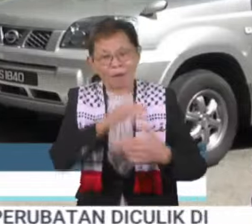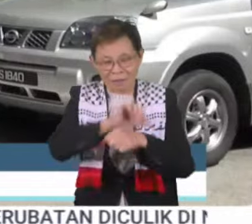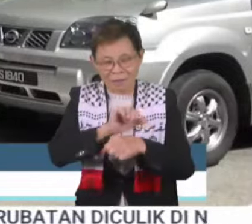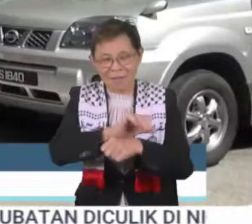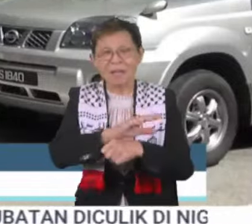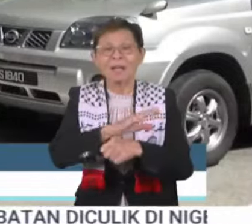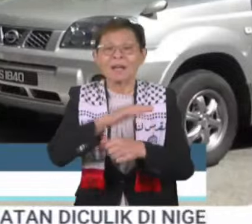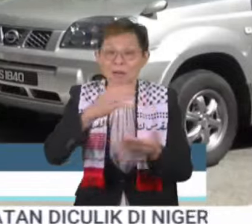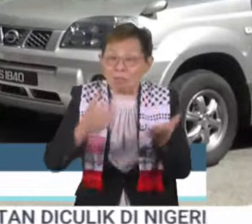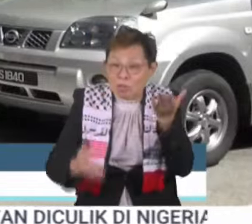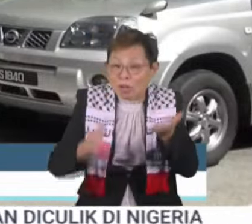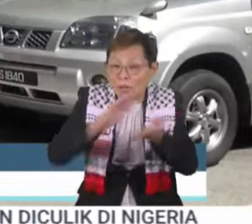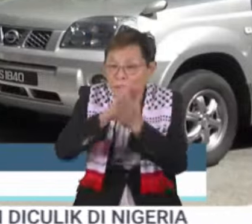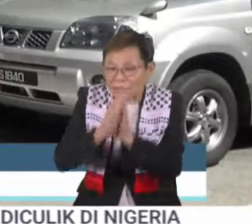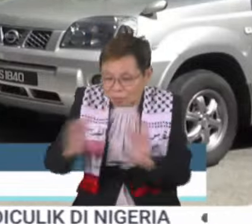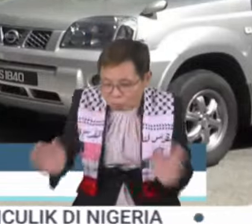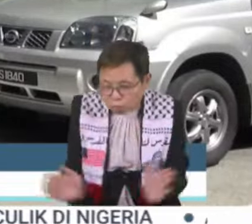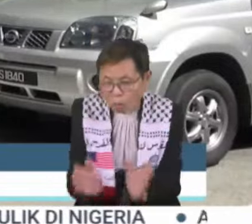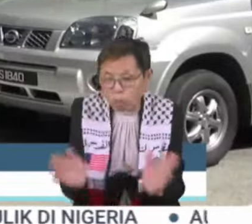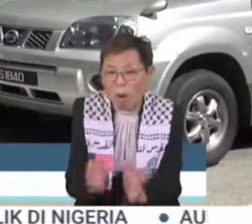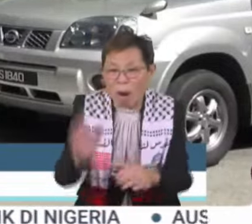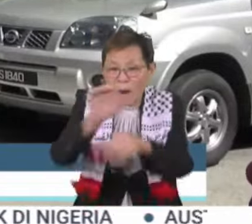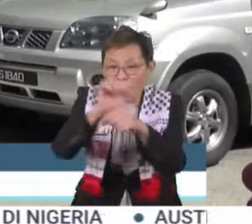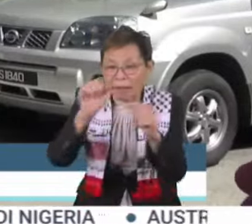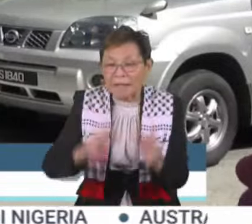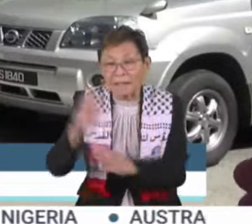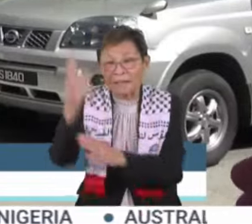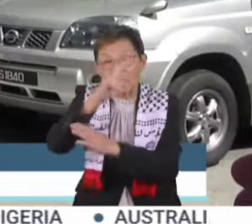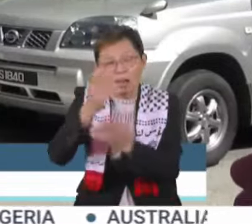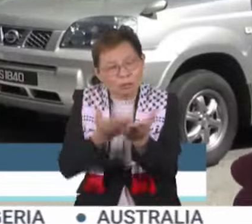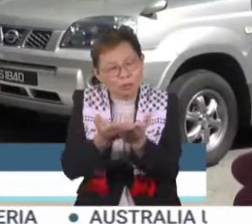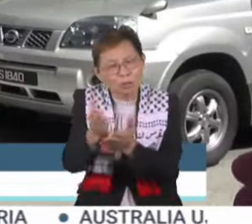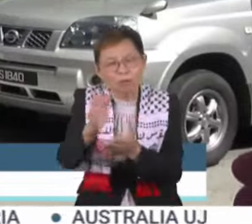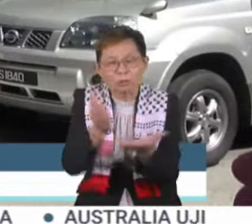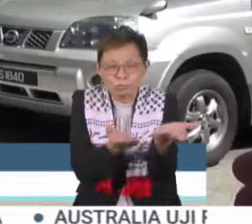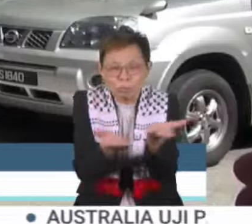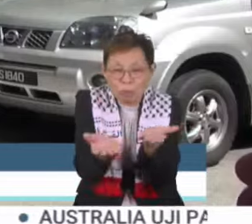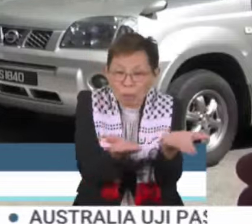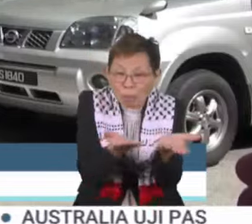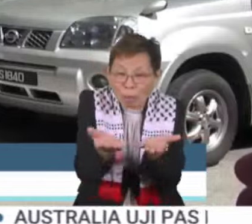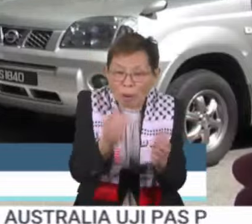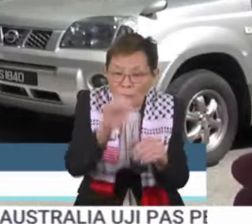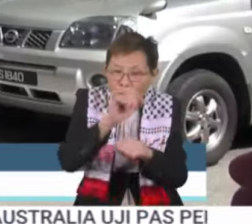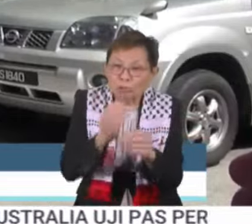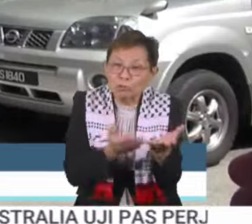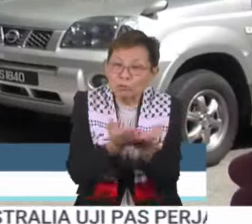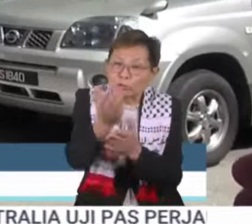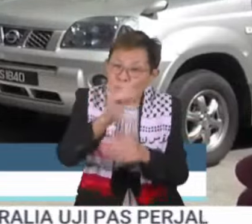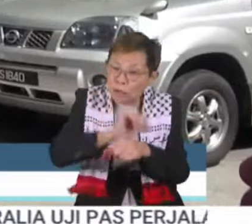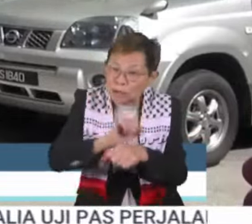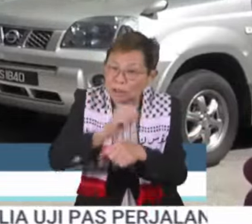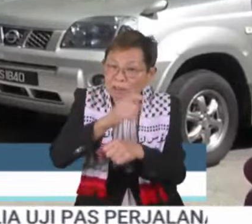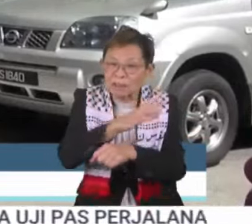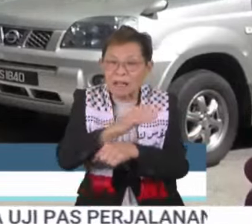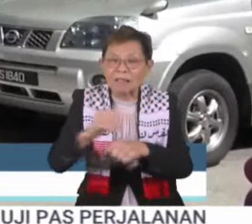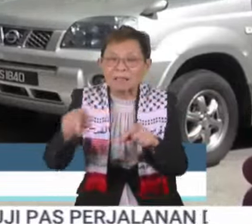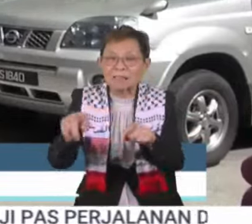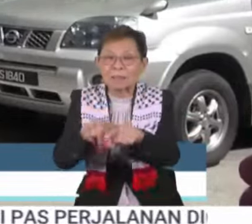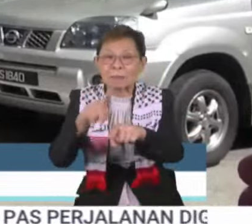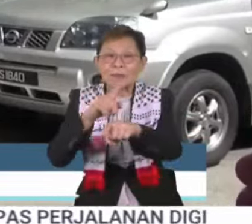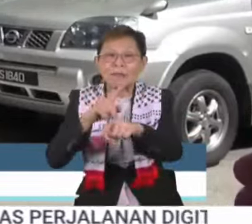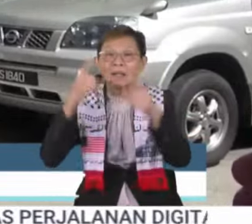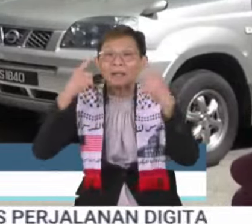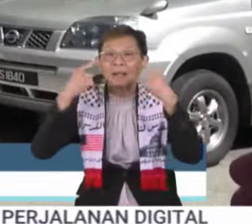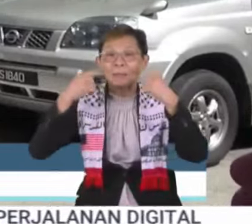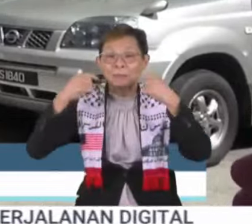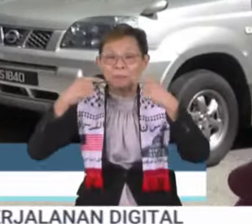menjadi satu motivasi kepada pejabat-pejabat awam untuk terus berkhidmat dalam pada masa yang sama untuk menjalankan khidmat